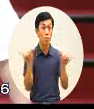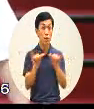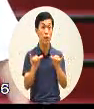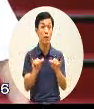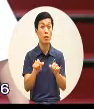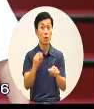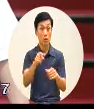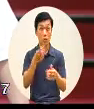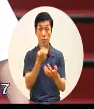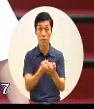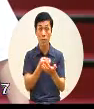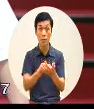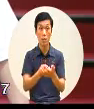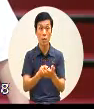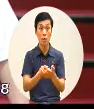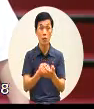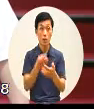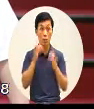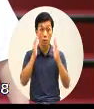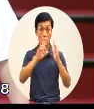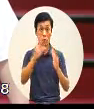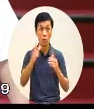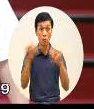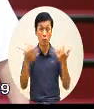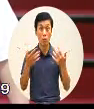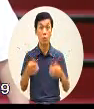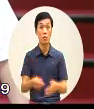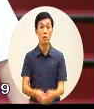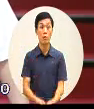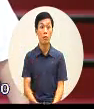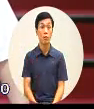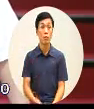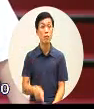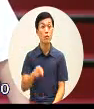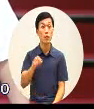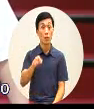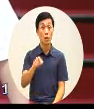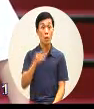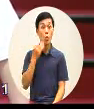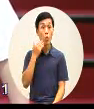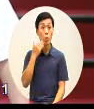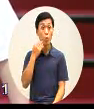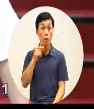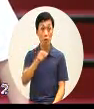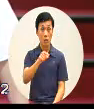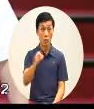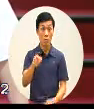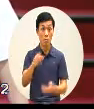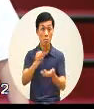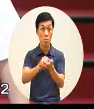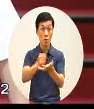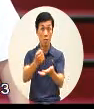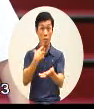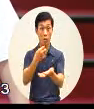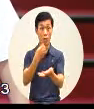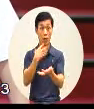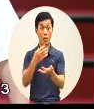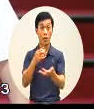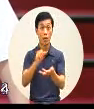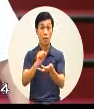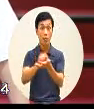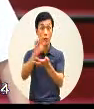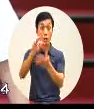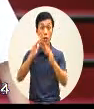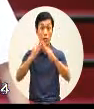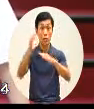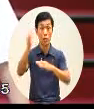这是很严肃的问题哦。我讲听啊，这个你们都没有报告我们的市长、副